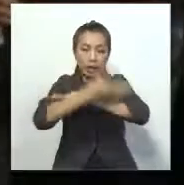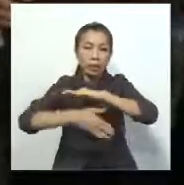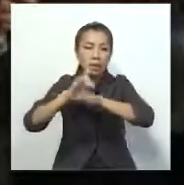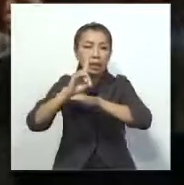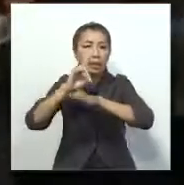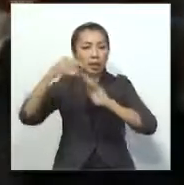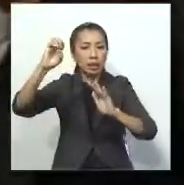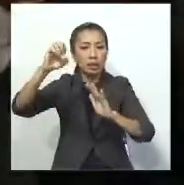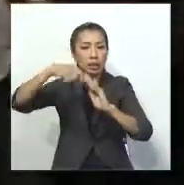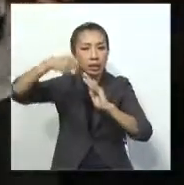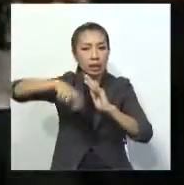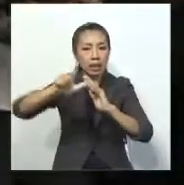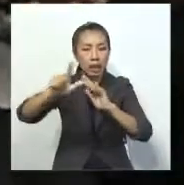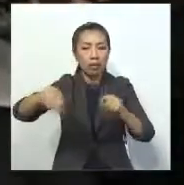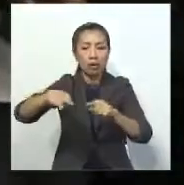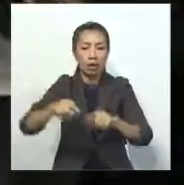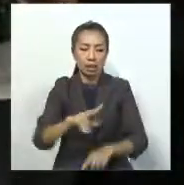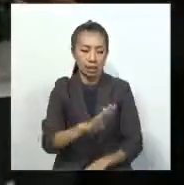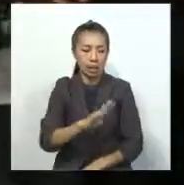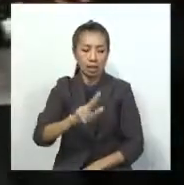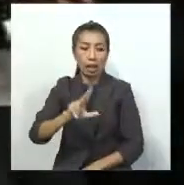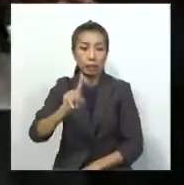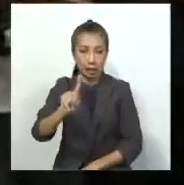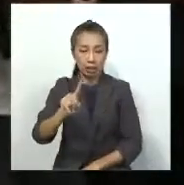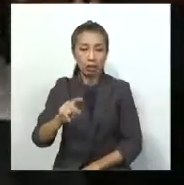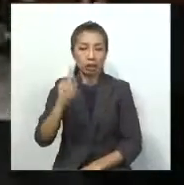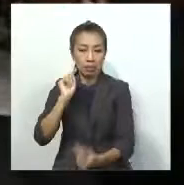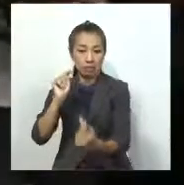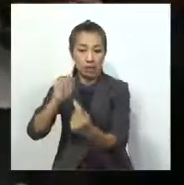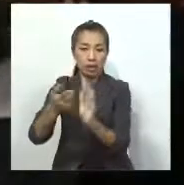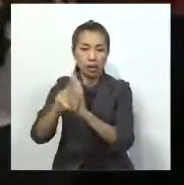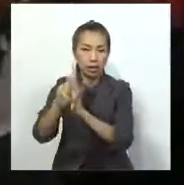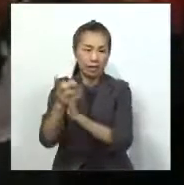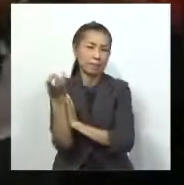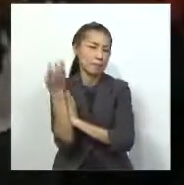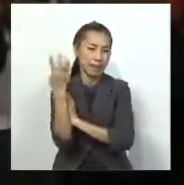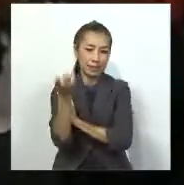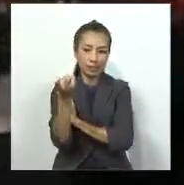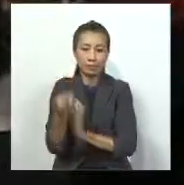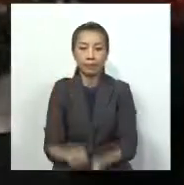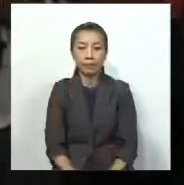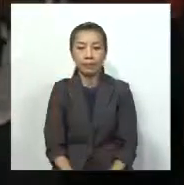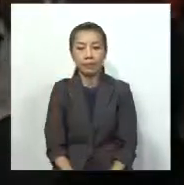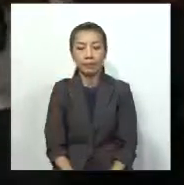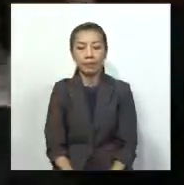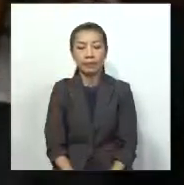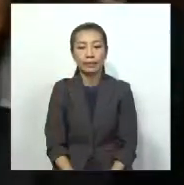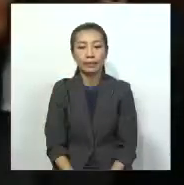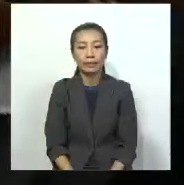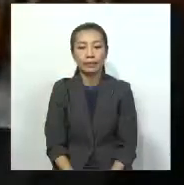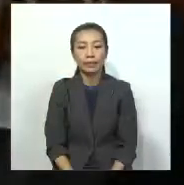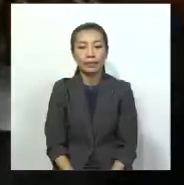ขบวนที่431แก่งคอยขอนแก่นซึ่งมาถึงขอนแก่นเมื่อสักครู่ที่ผ่านมานี้ค่ะ